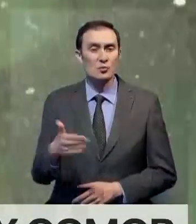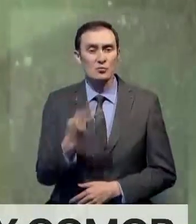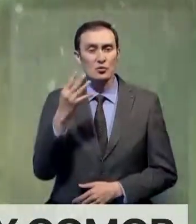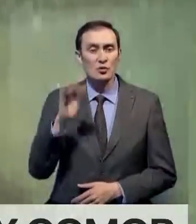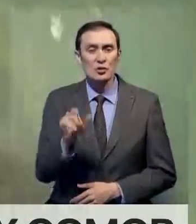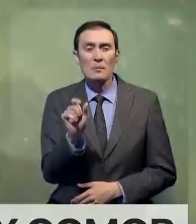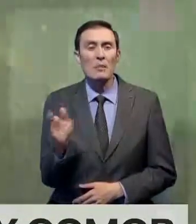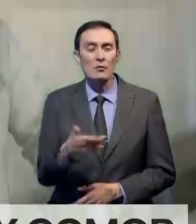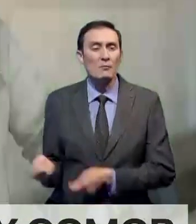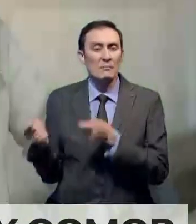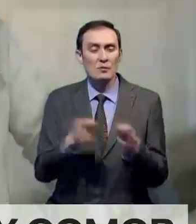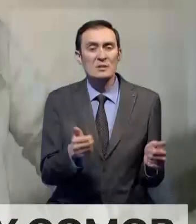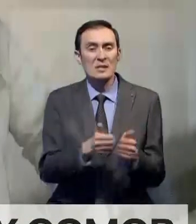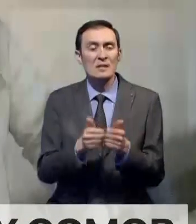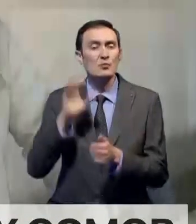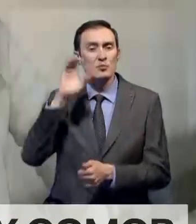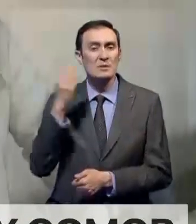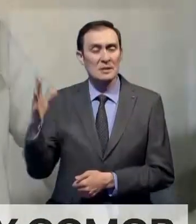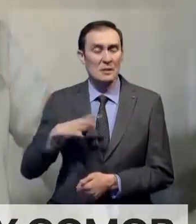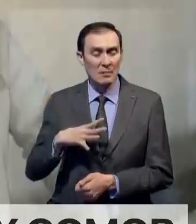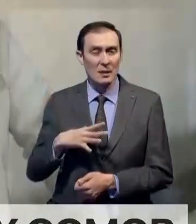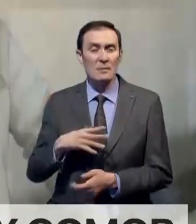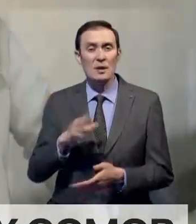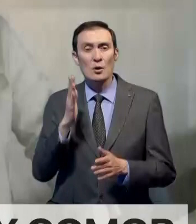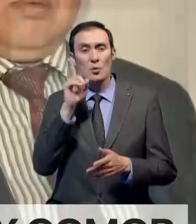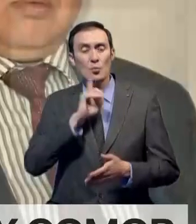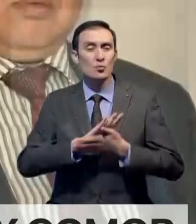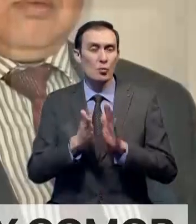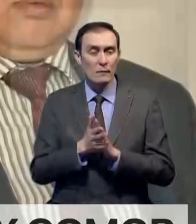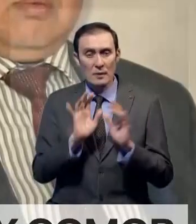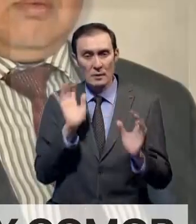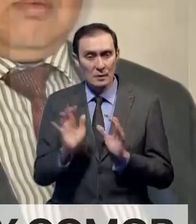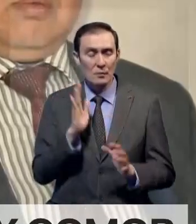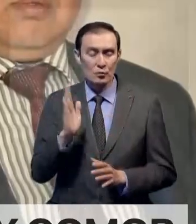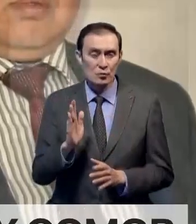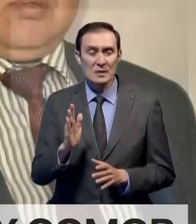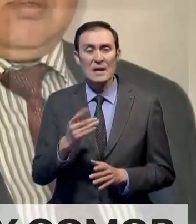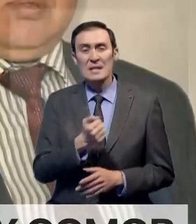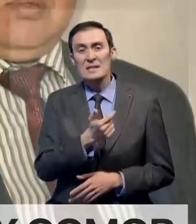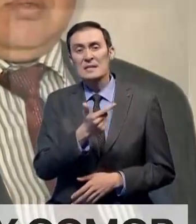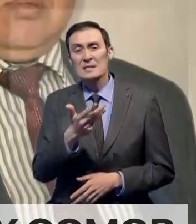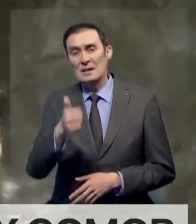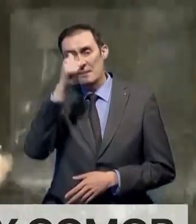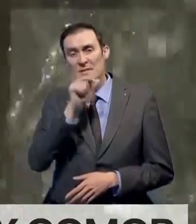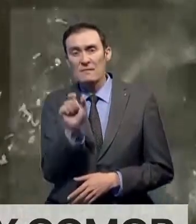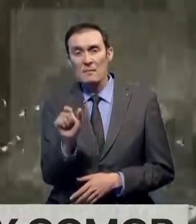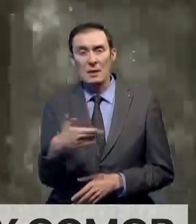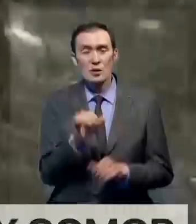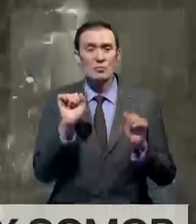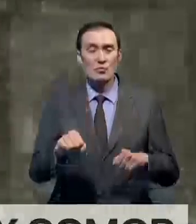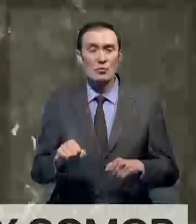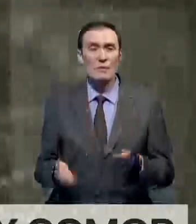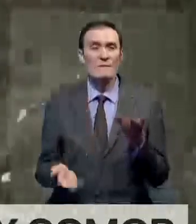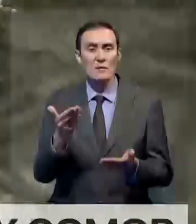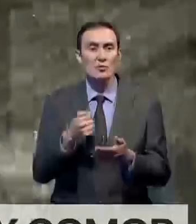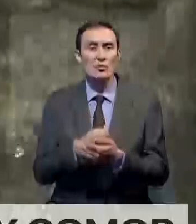4000 мальков он завез из соседнего Узбекистана. При должных условиях, говорит предприниматель, за несколько месяцев мальки могут набрать